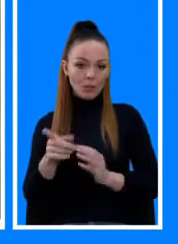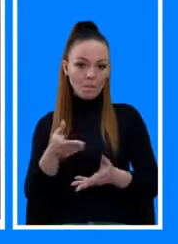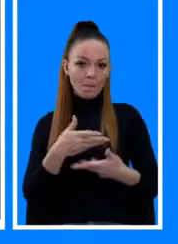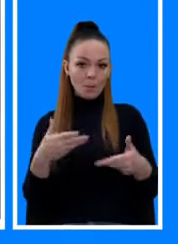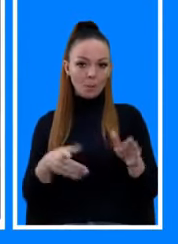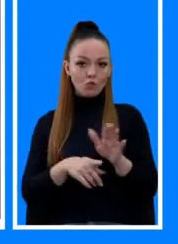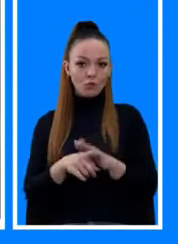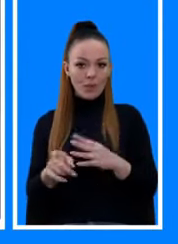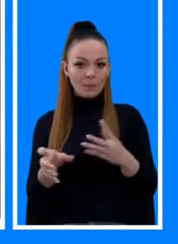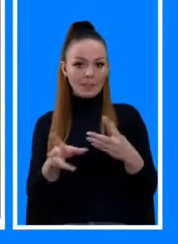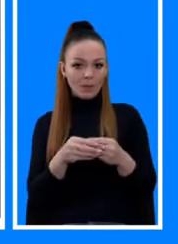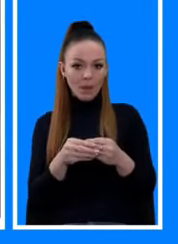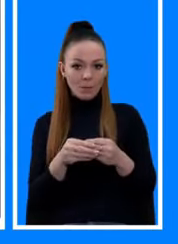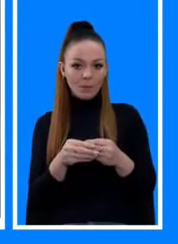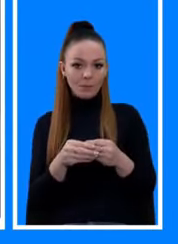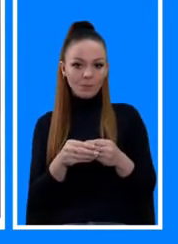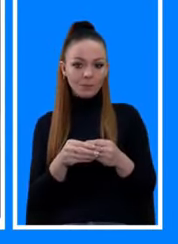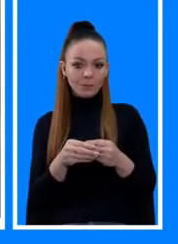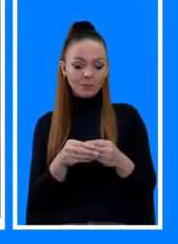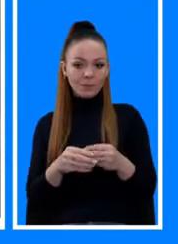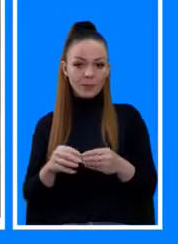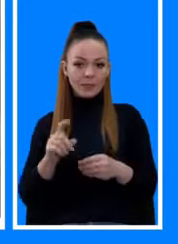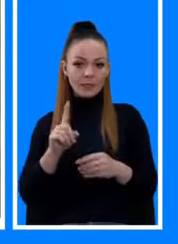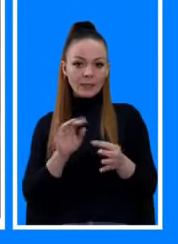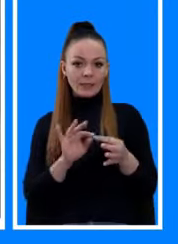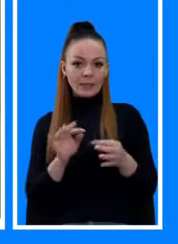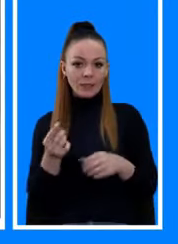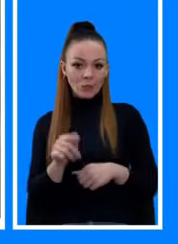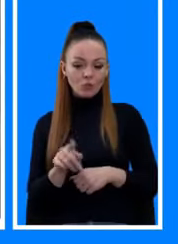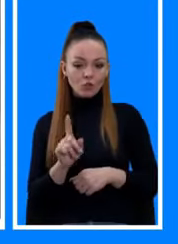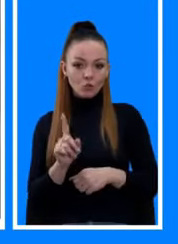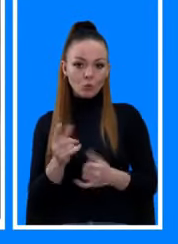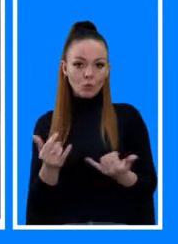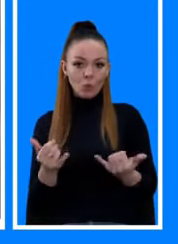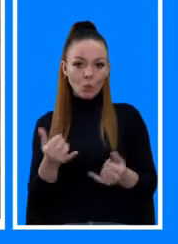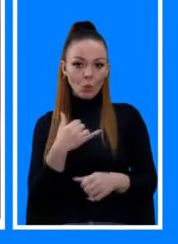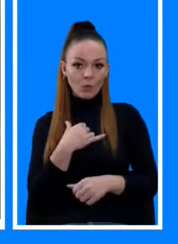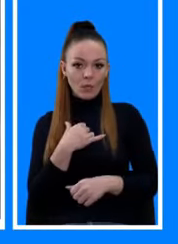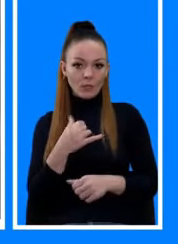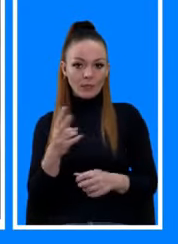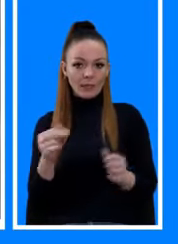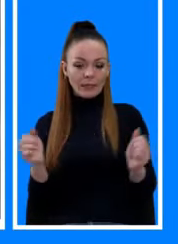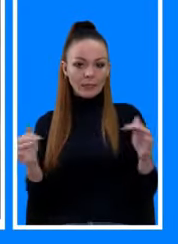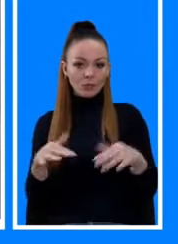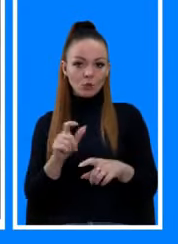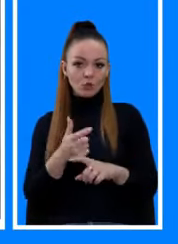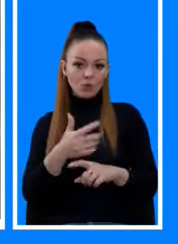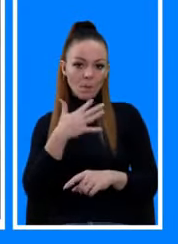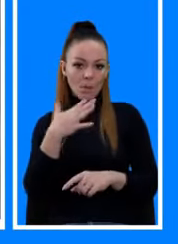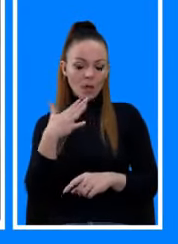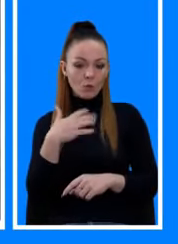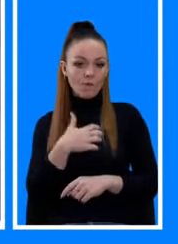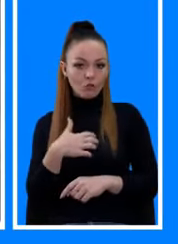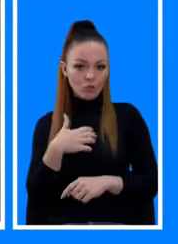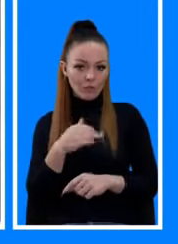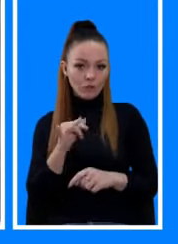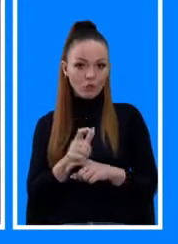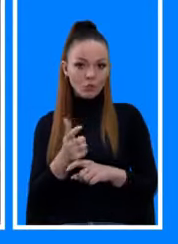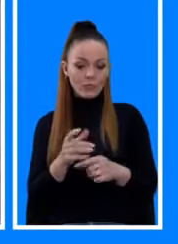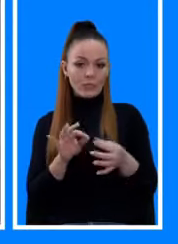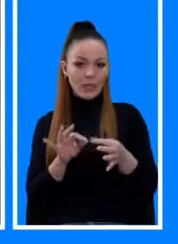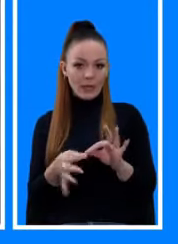з вами з тез, що сьогодні у нас на засіданні дуже багато важливих і дуже